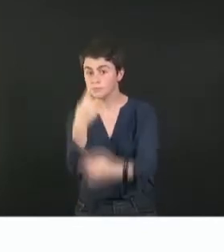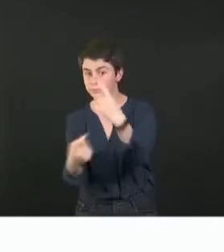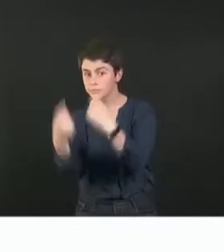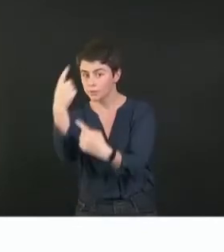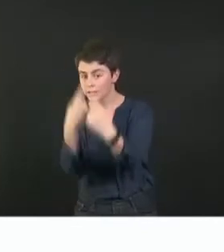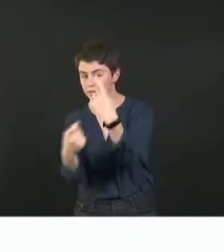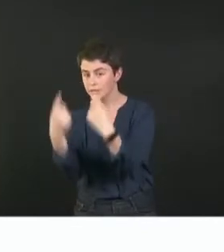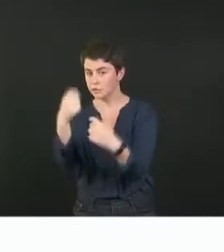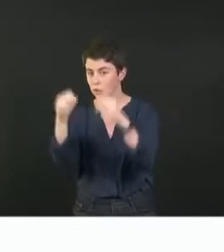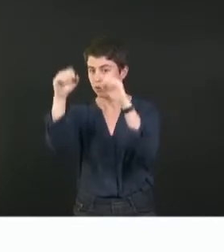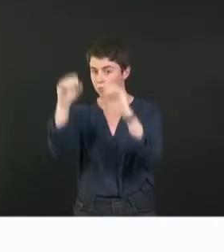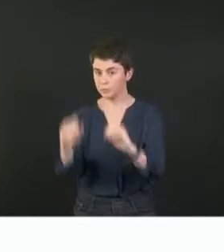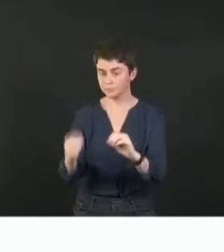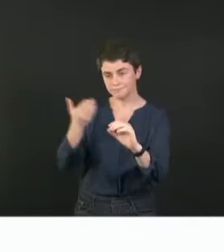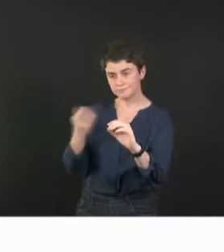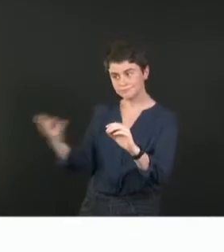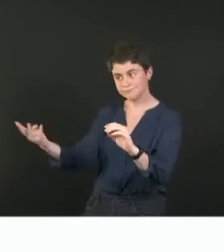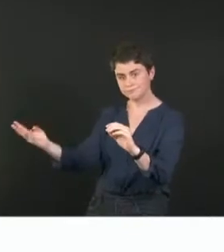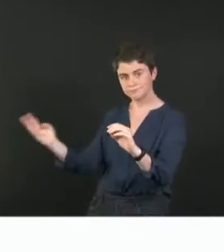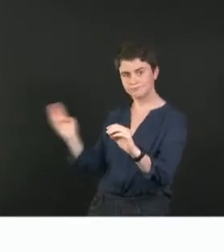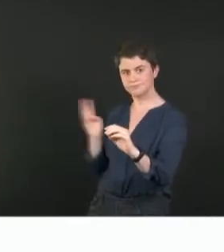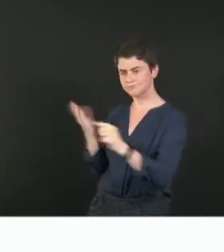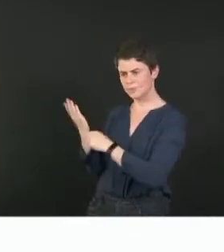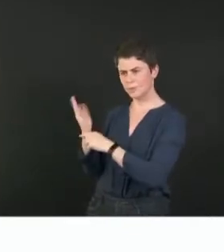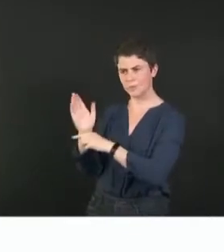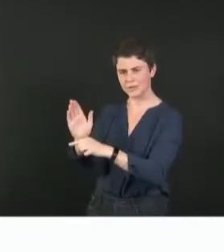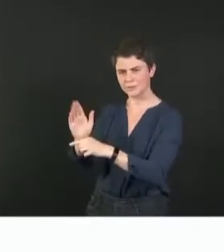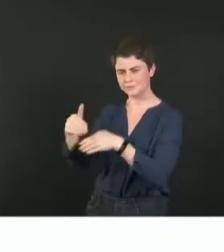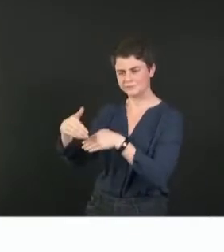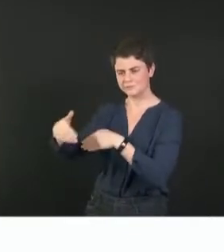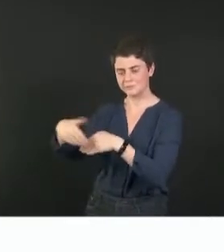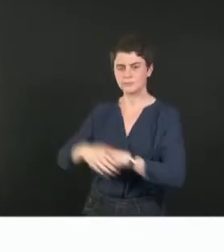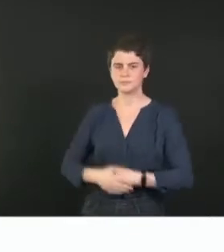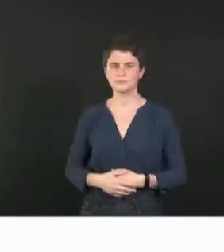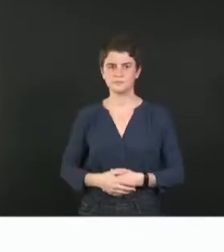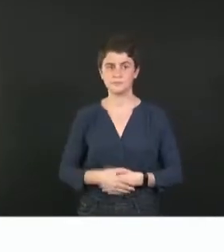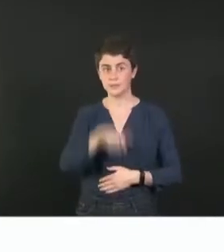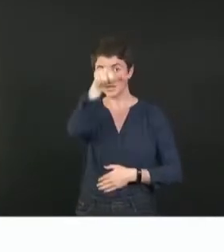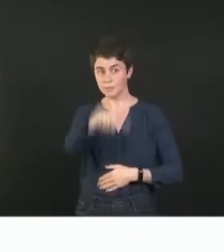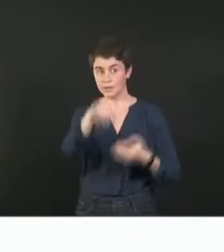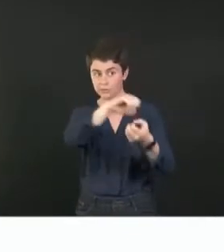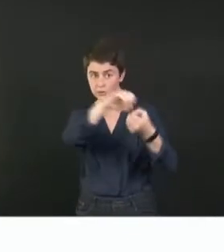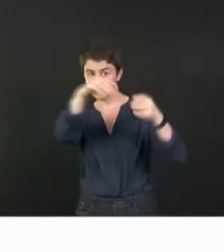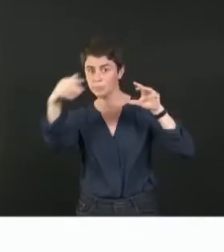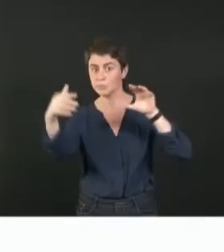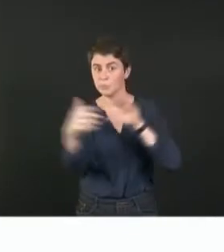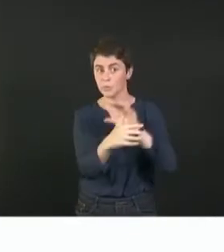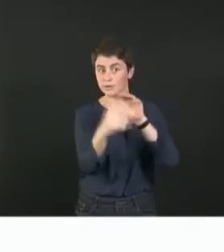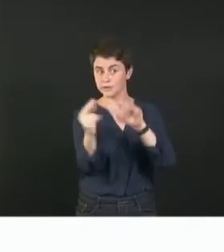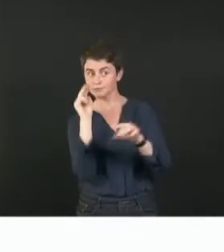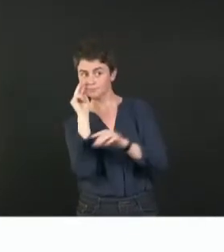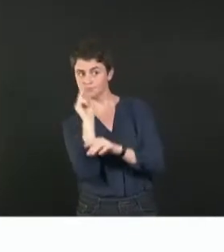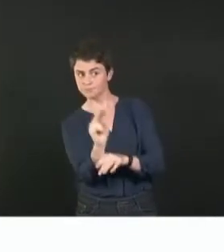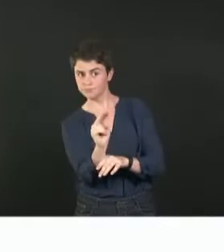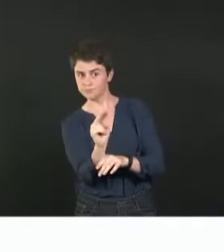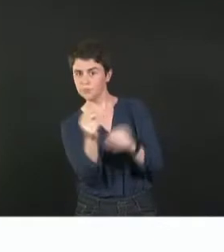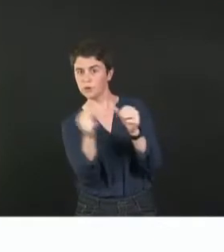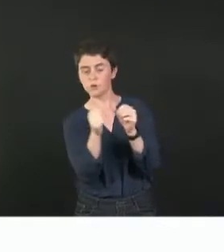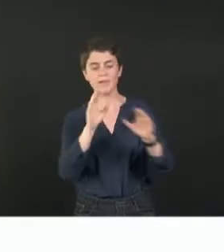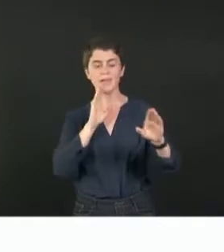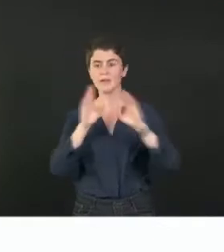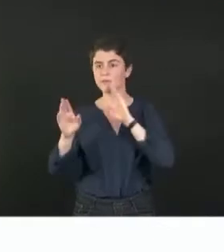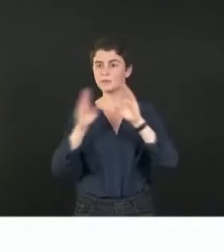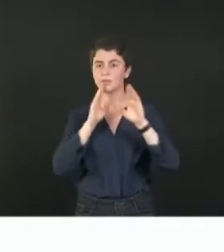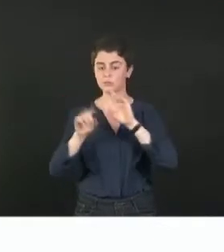nos invités, que je vous présenterai dans quelques instants, et vous aussi qui nous suivez en ligne, vous pouvez poser vos questions sur la page